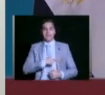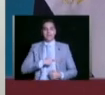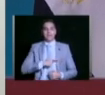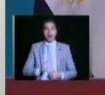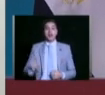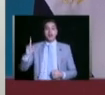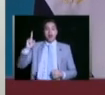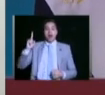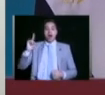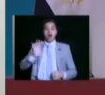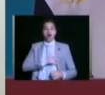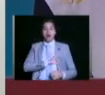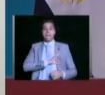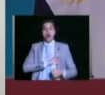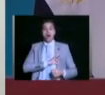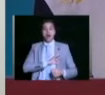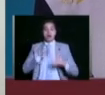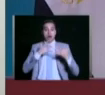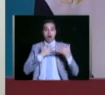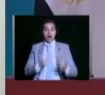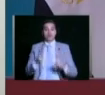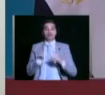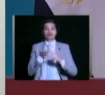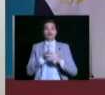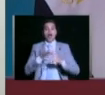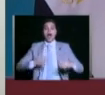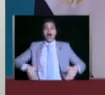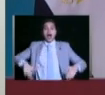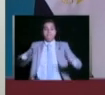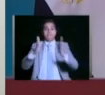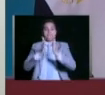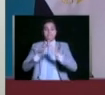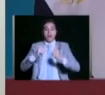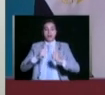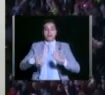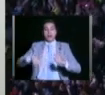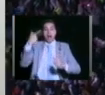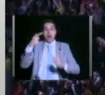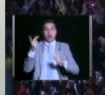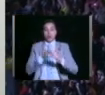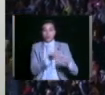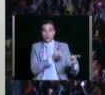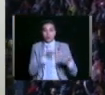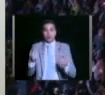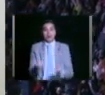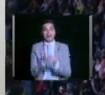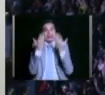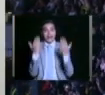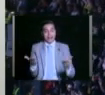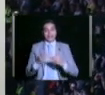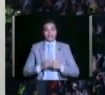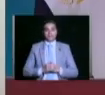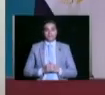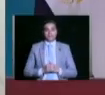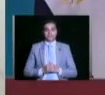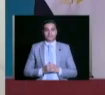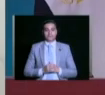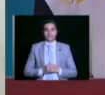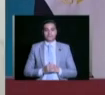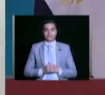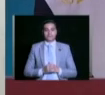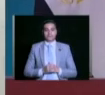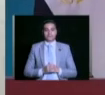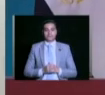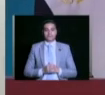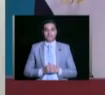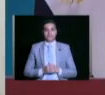ونقدم لهم الدعم فالحقيقه احنا لما نزلنا على ارض الواقع وعملنا دراسات وبعد شغلي كتير قوي مع مصانع متوسطه صغيره